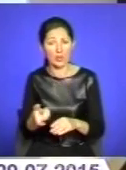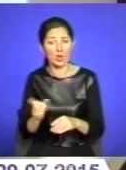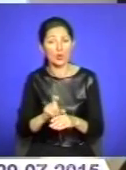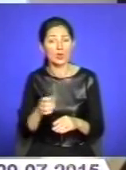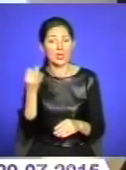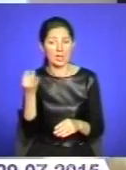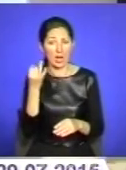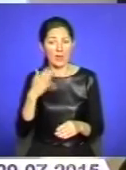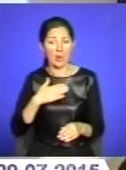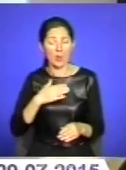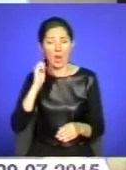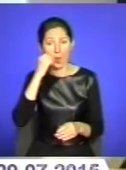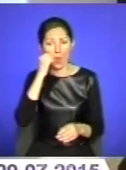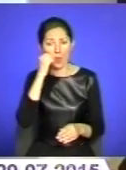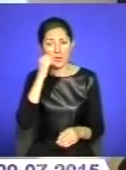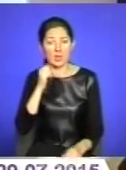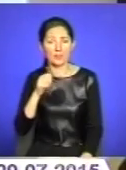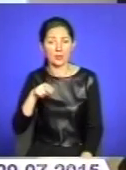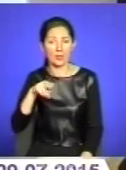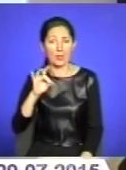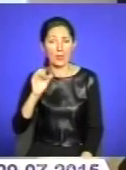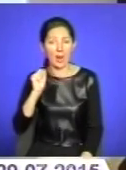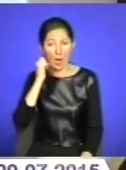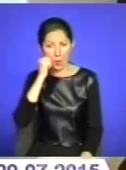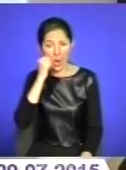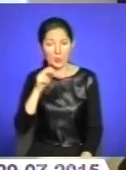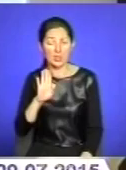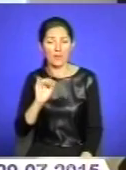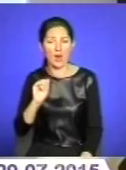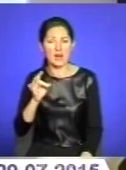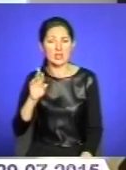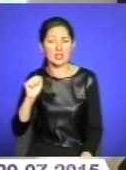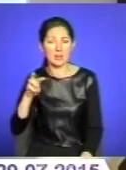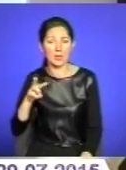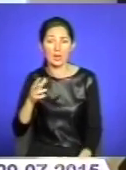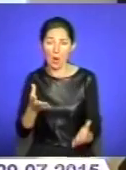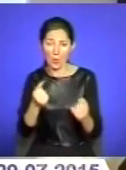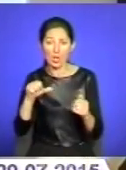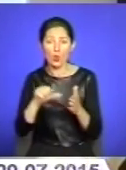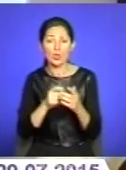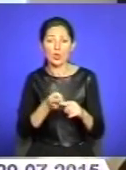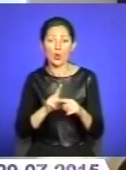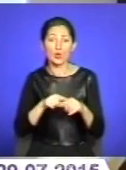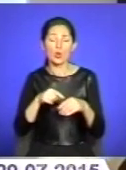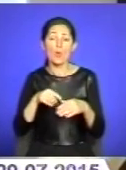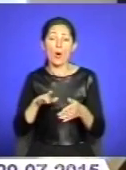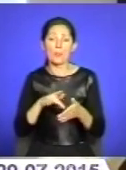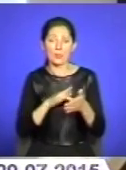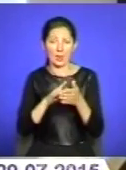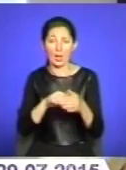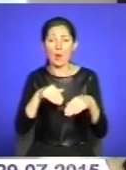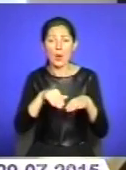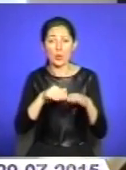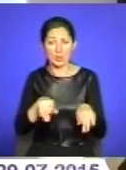бабця моя Варениця Марія, прабабця моя Варениця Марія брала участь у цьому паломництві, і вона таким